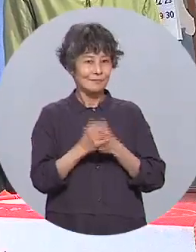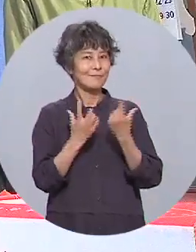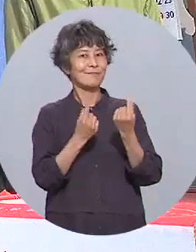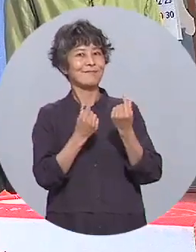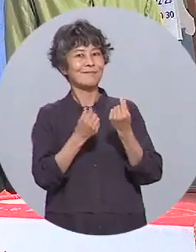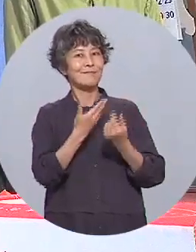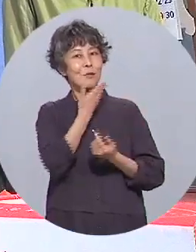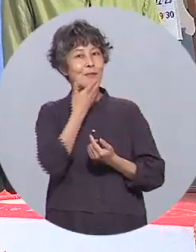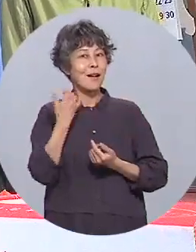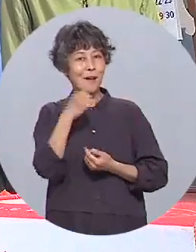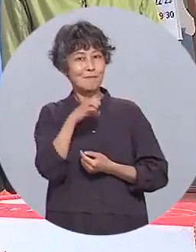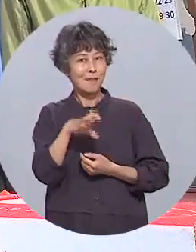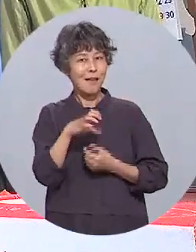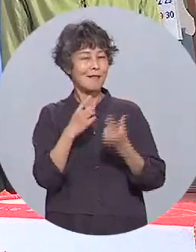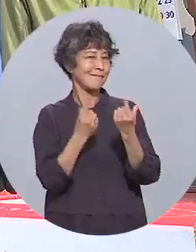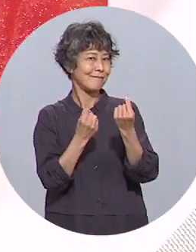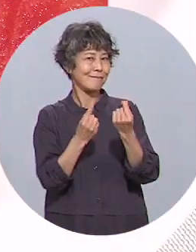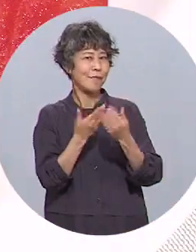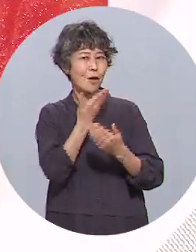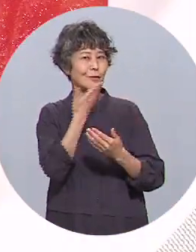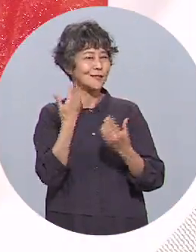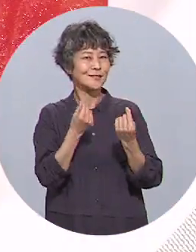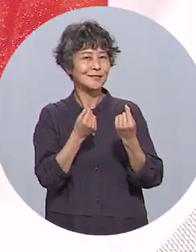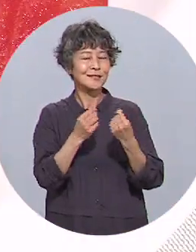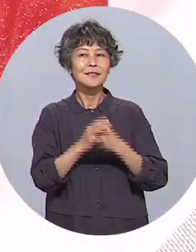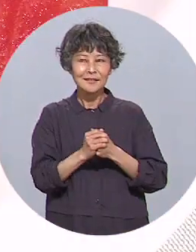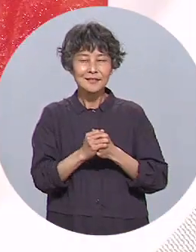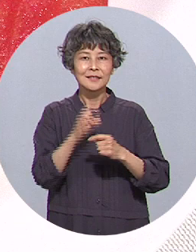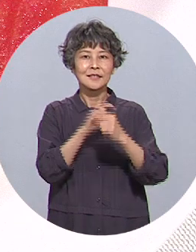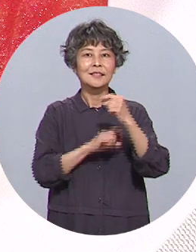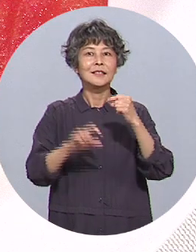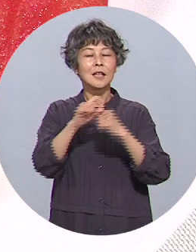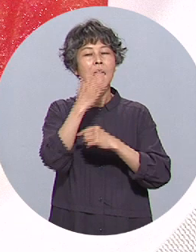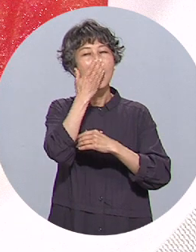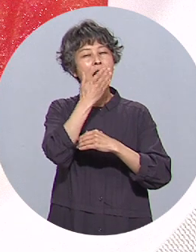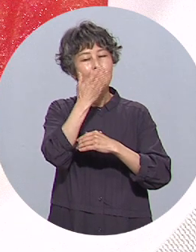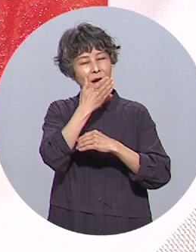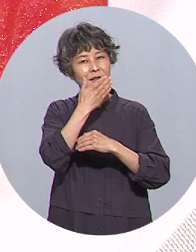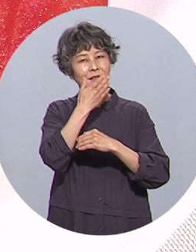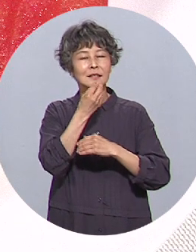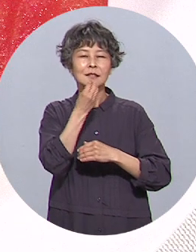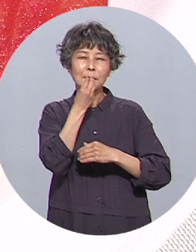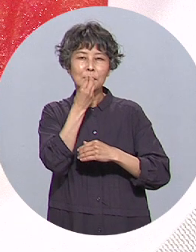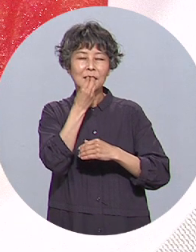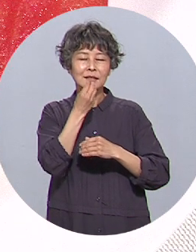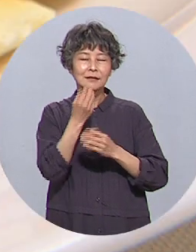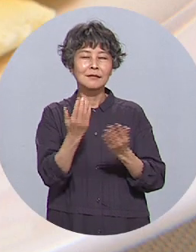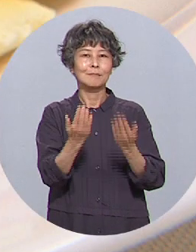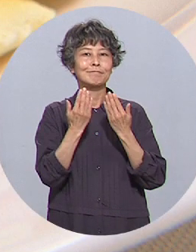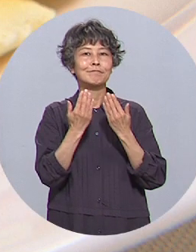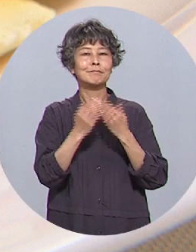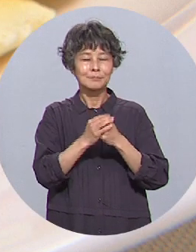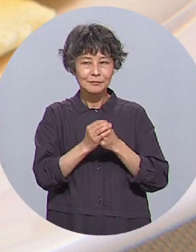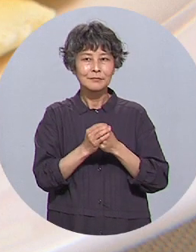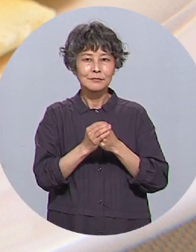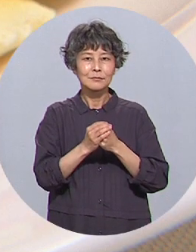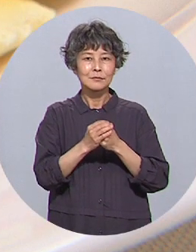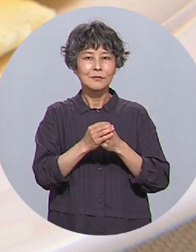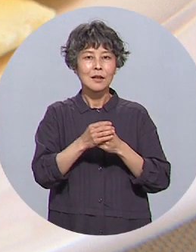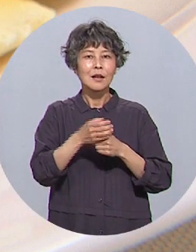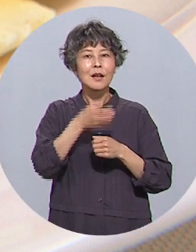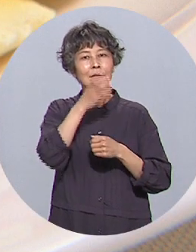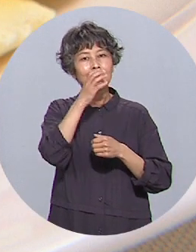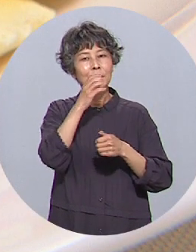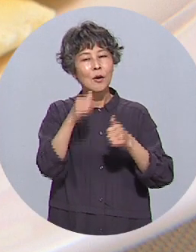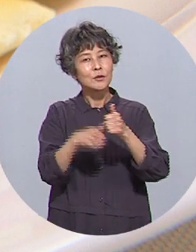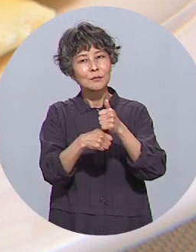これはうま勘弁ですよ。なんかより甘さと酸味が際立つというか、 とってもあのやっぱりおつまみにも最